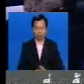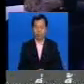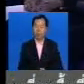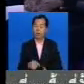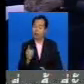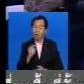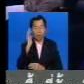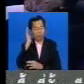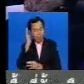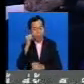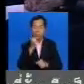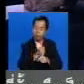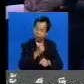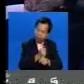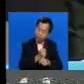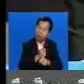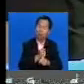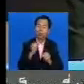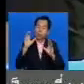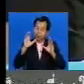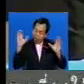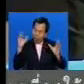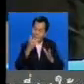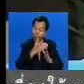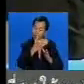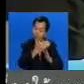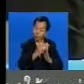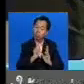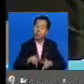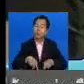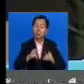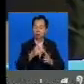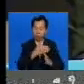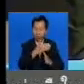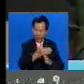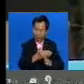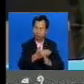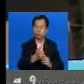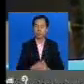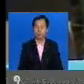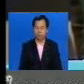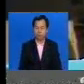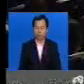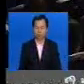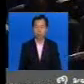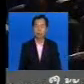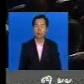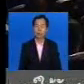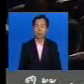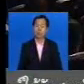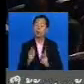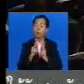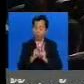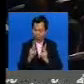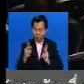ทำงานตลอดจนสร้างความเข้าใจอันดีระหว่างรัฐกับประชาชนด้วยขณะที่นายสมเกียรติตั้งจิตวณิชหนึ่งในคณะกรรมการเปิดเ